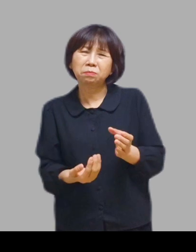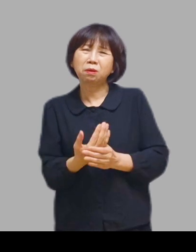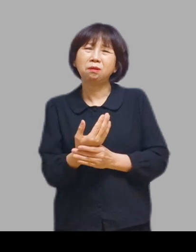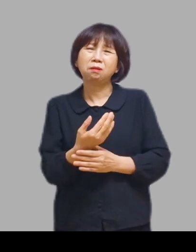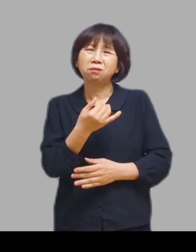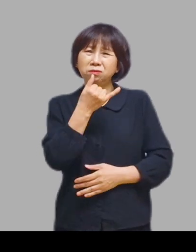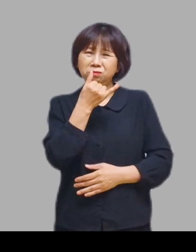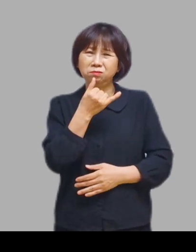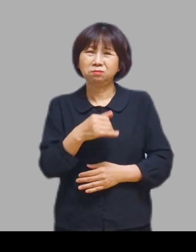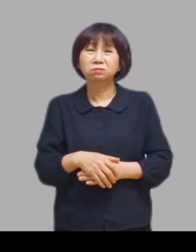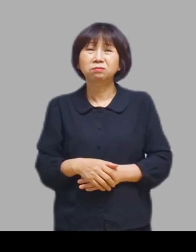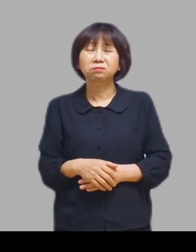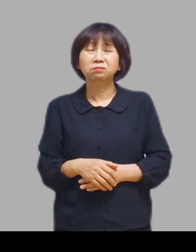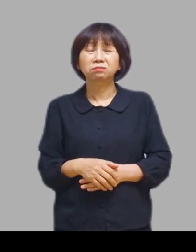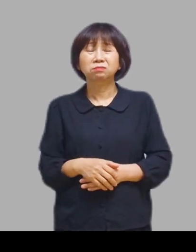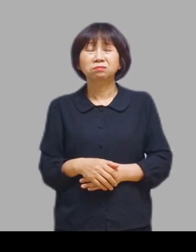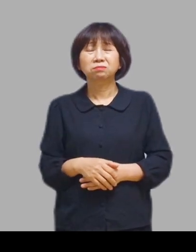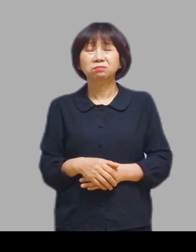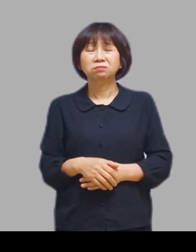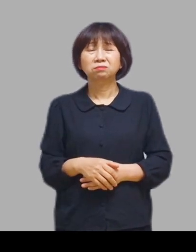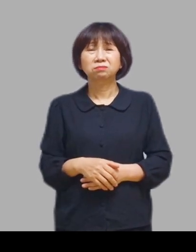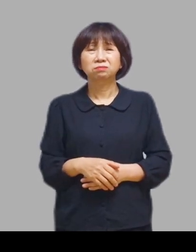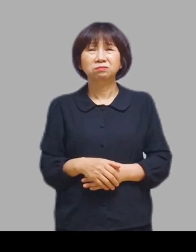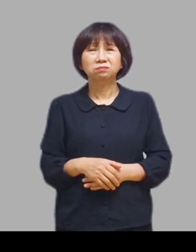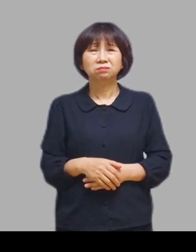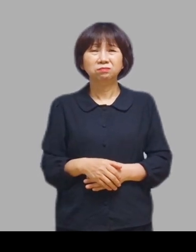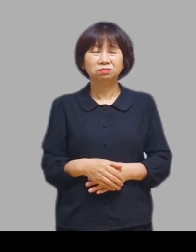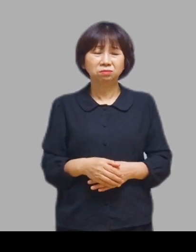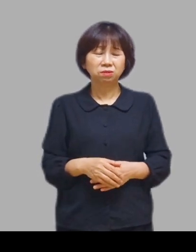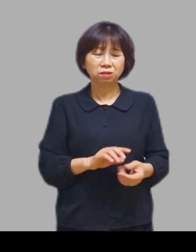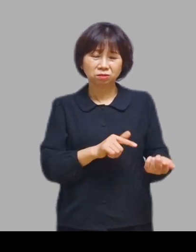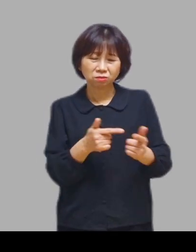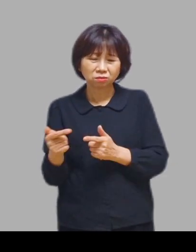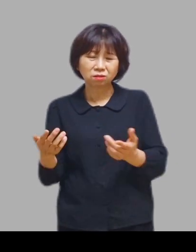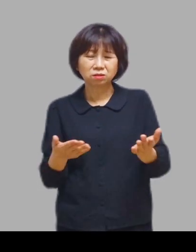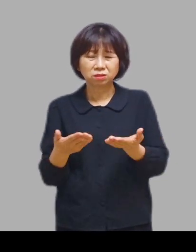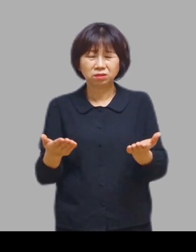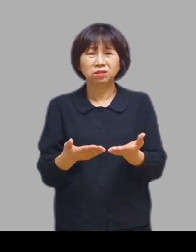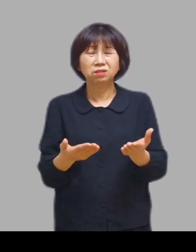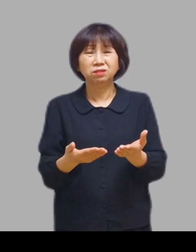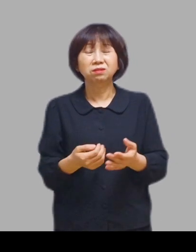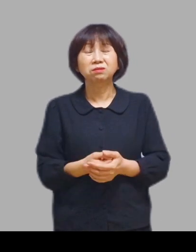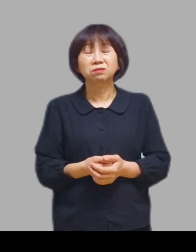여러 가지 일들을 막 옆으로 막 제끼고 막 나옵니다.